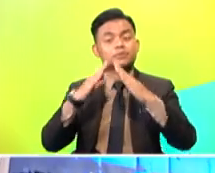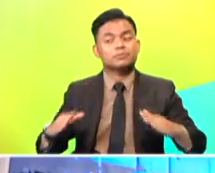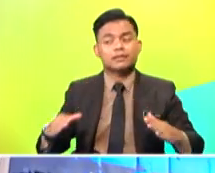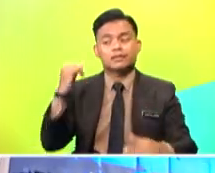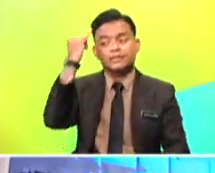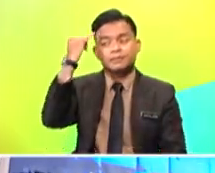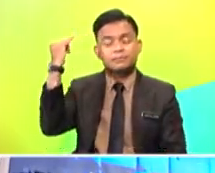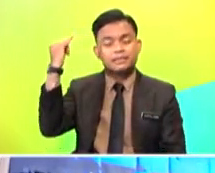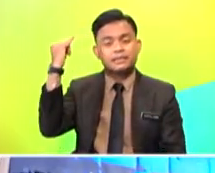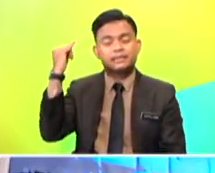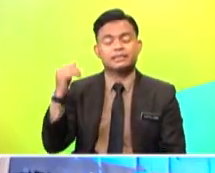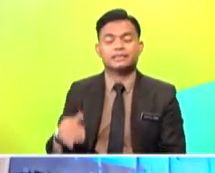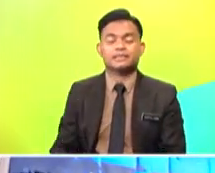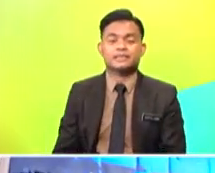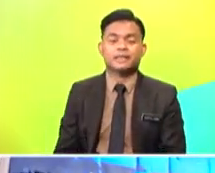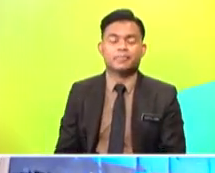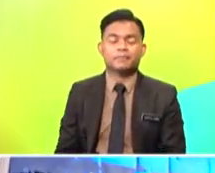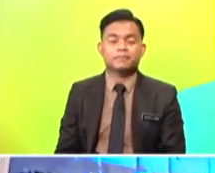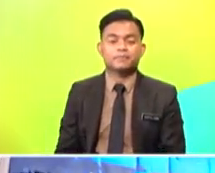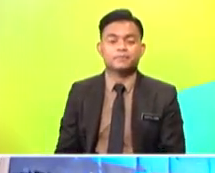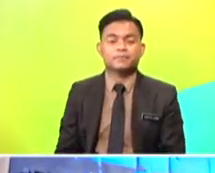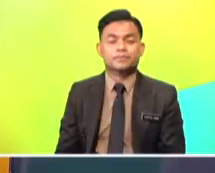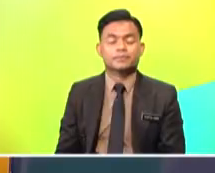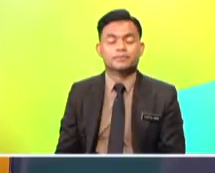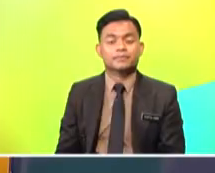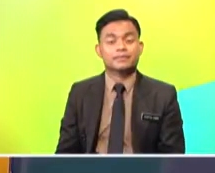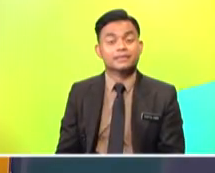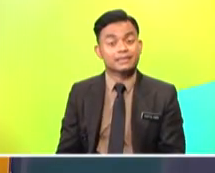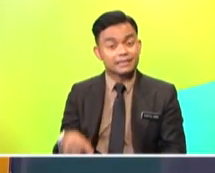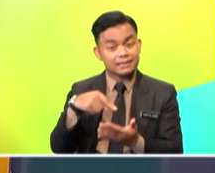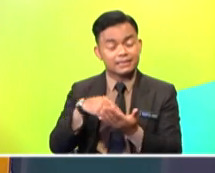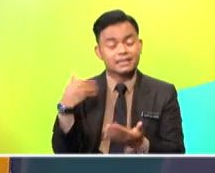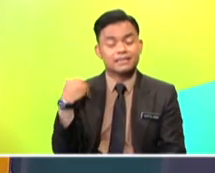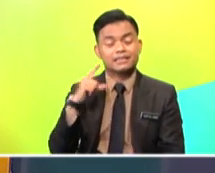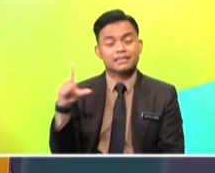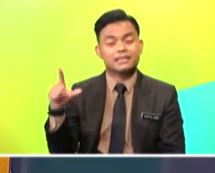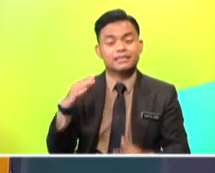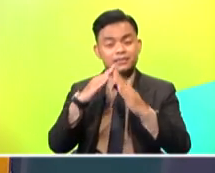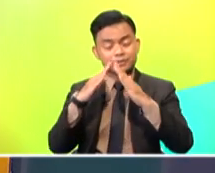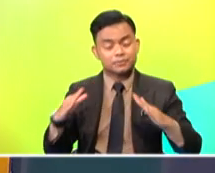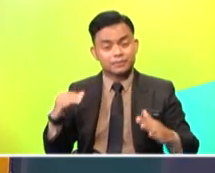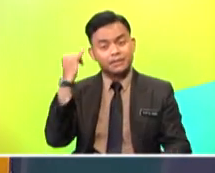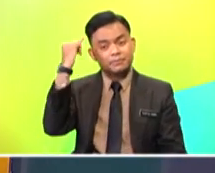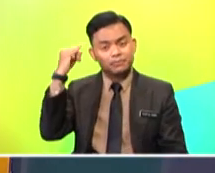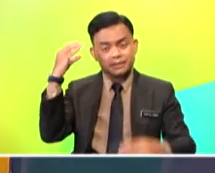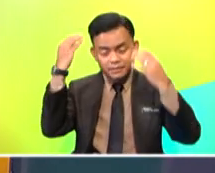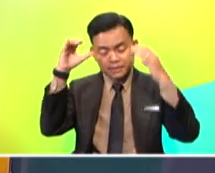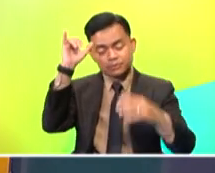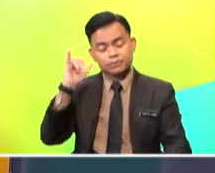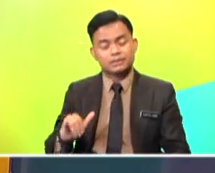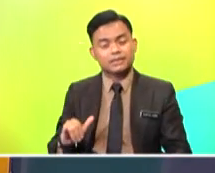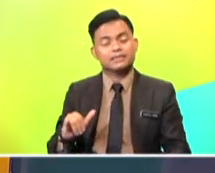rumah rumah impian cikgu yang kedua. Yang kedua? Cantik tak, Ifan? Cantik, cikgu.